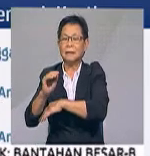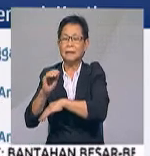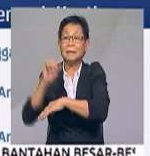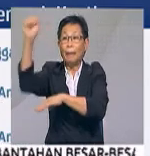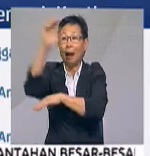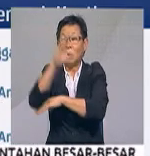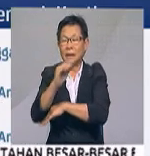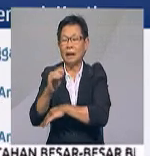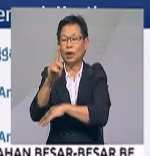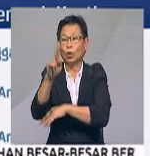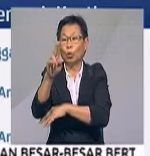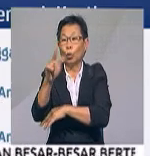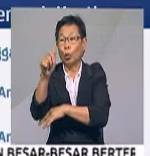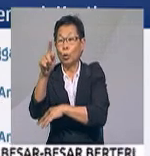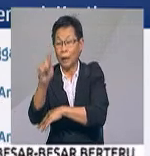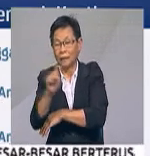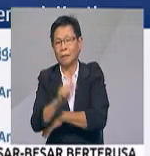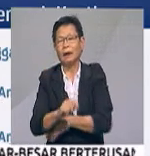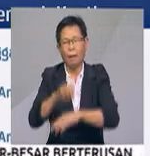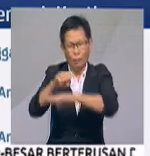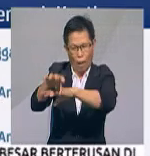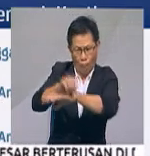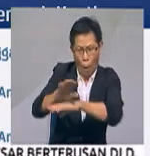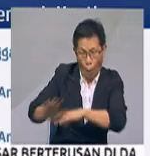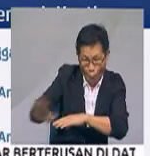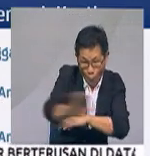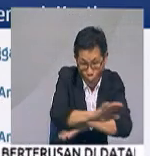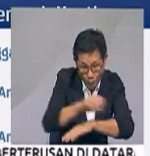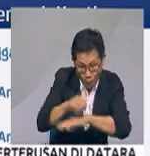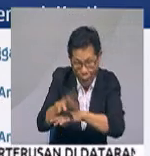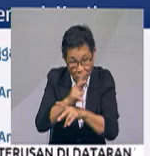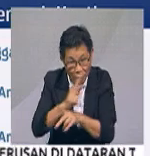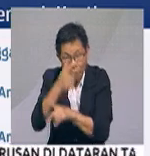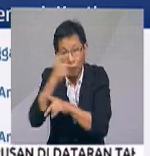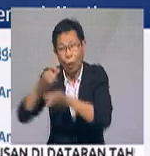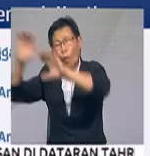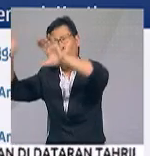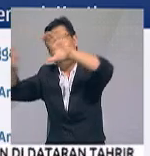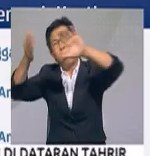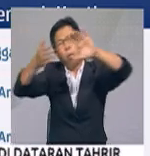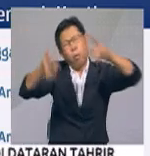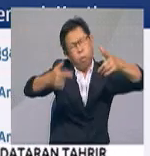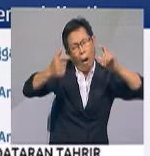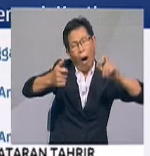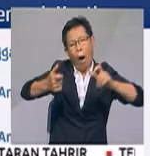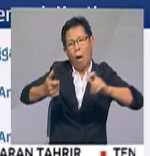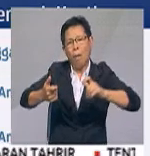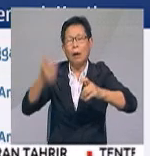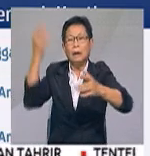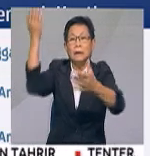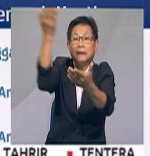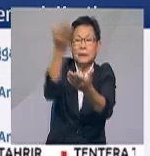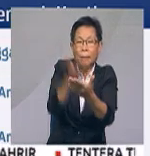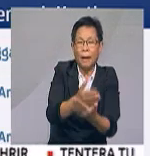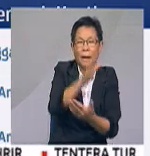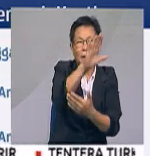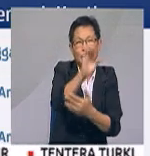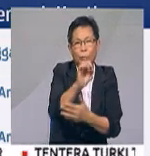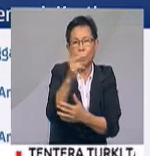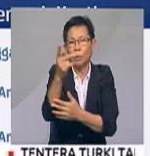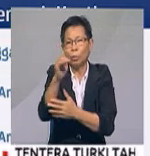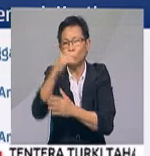dengan itu, dinasihatkan orang ramai agar berhati-hati kerana angin kencang boleh mencecah sehingga 50 km